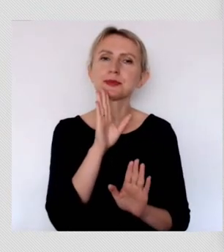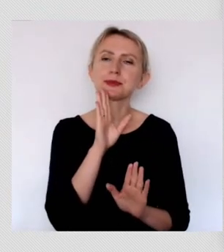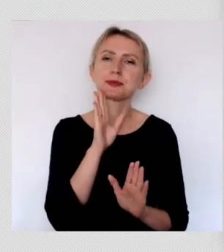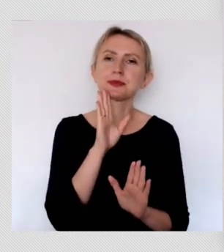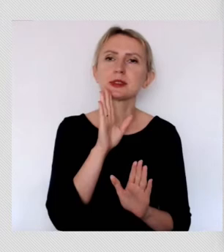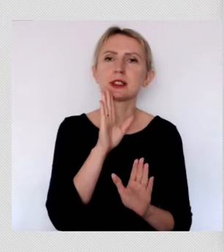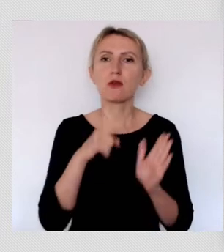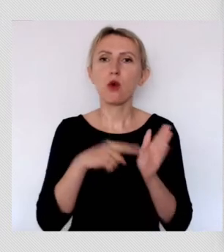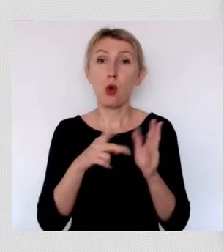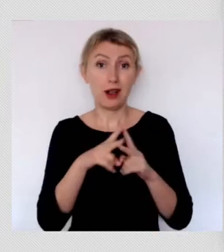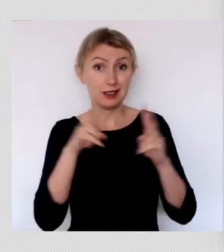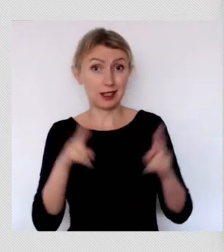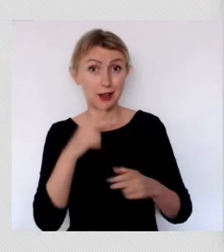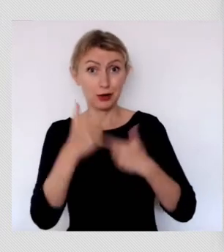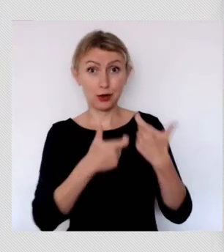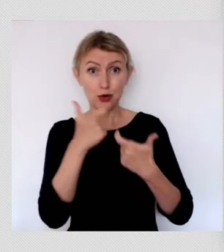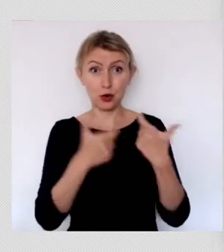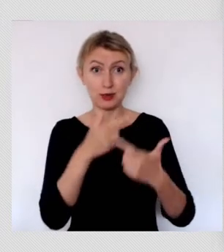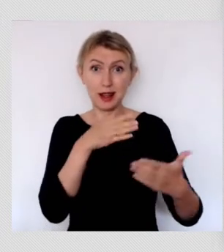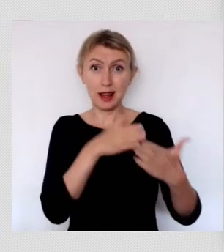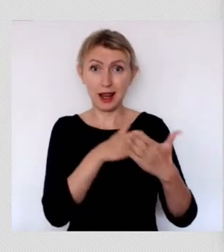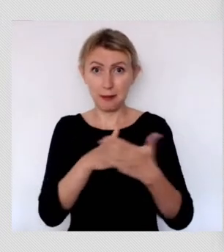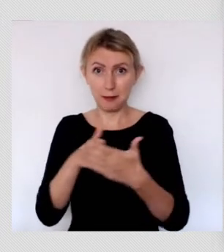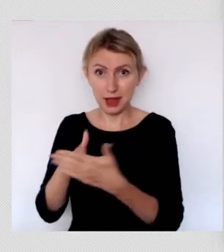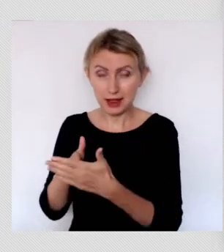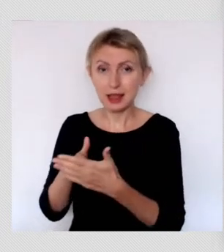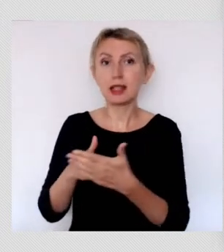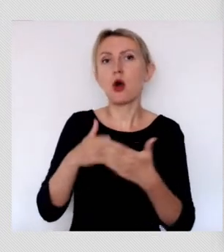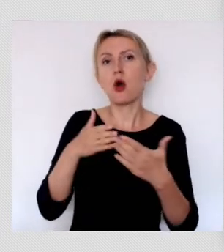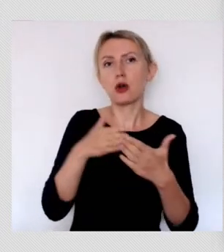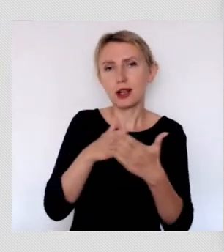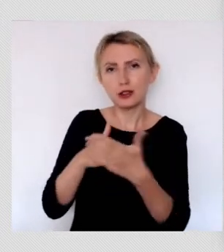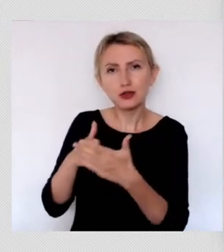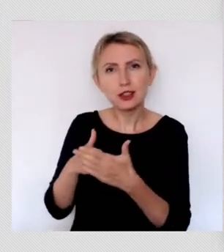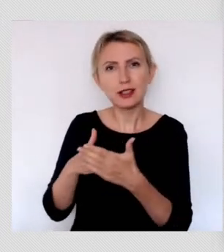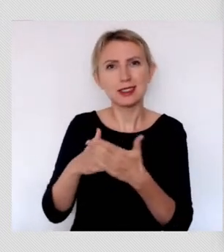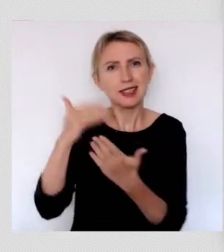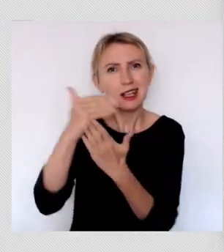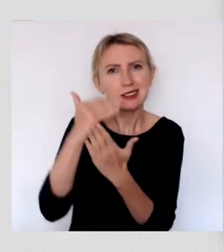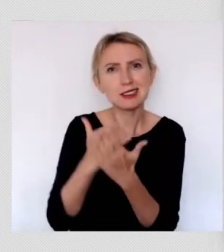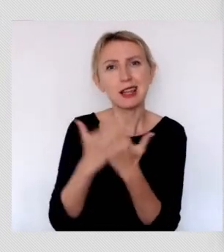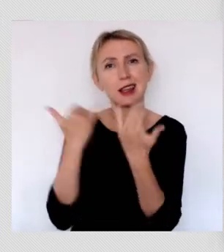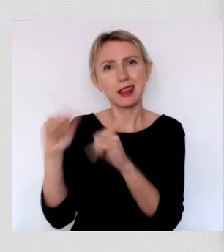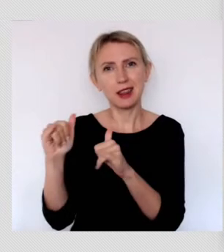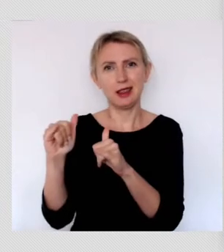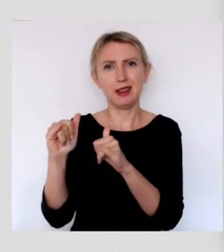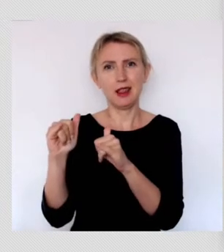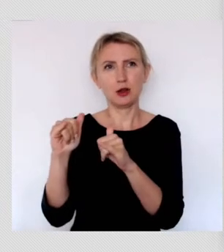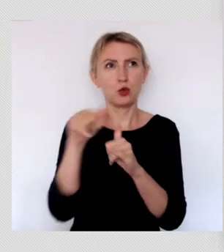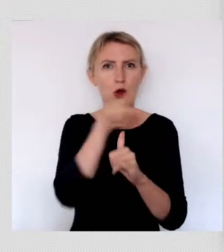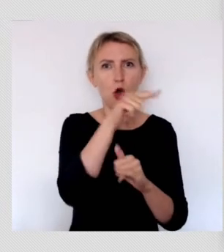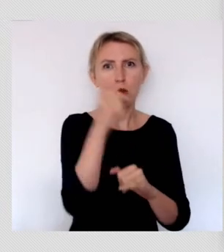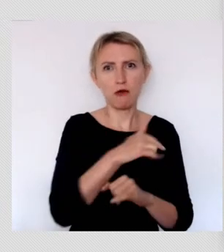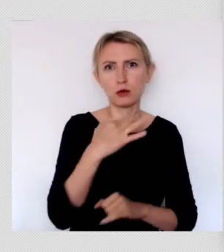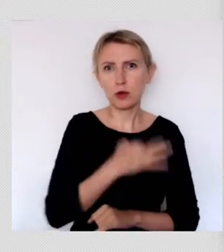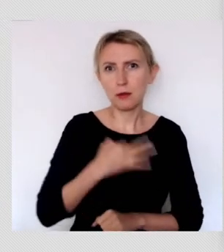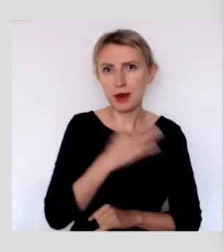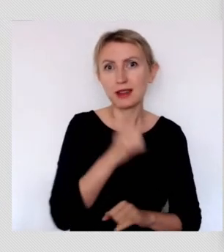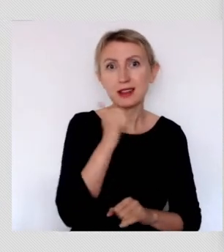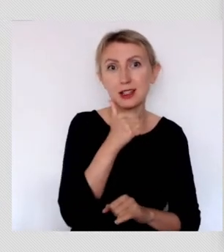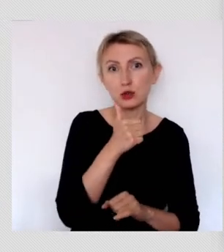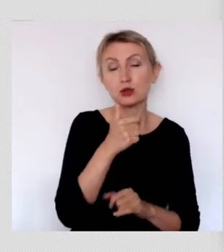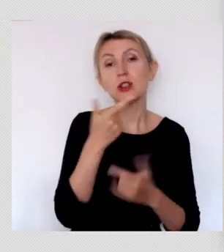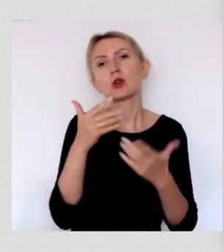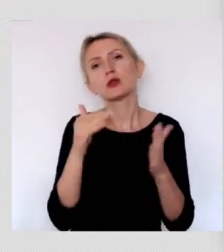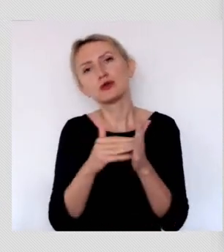w tym zakresie wprowadzić jakieś limity, znaczy jakieś ograniczenia, jakieś zasady inne niż te, które obowiązują partie polityczne na co dzień, no to właśnie